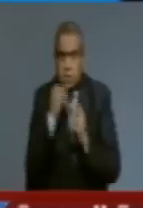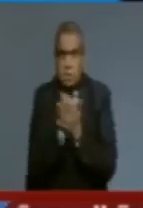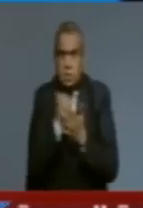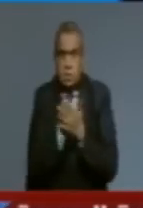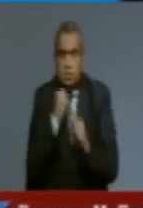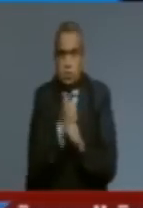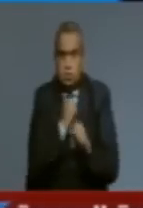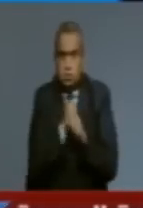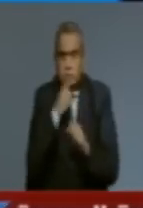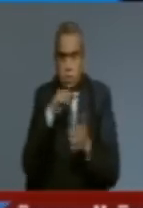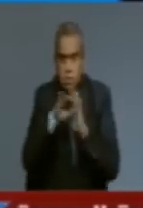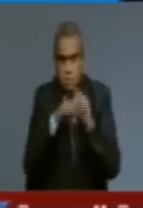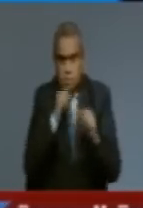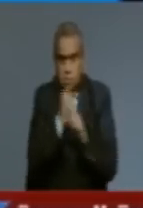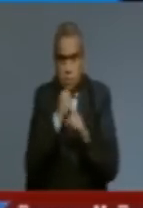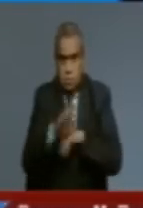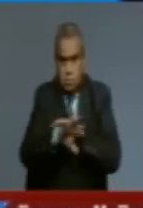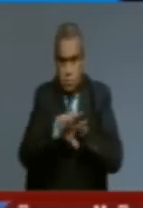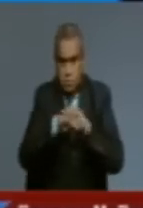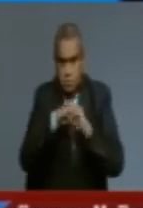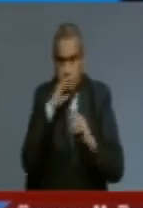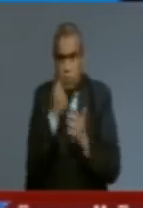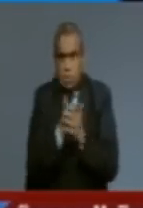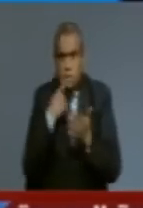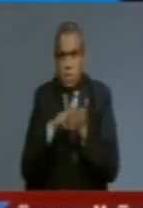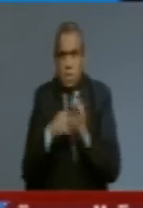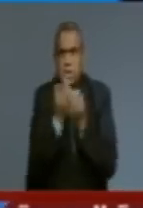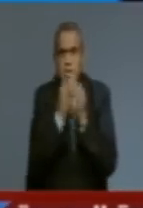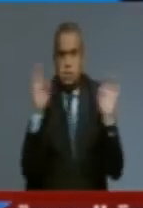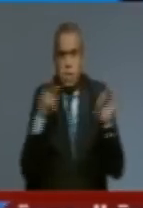البنية الاجتماعية والشمول الاجتماعي.